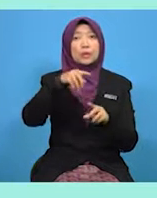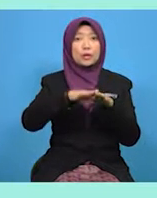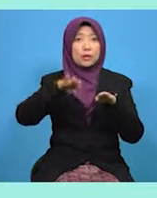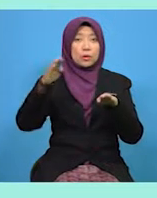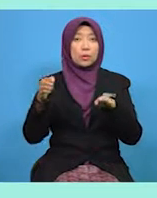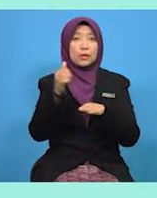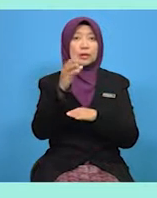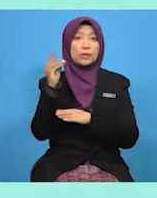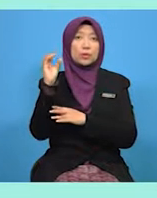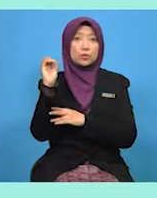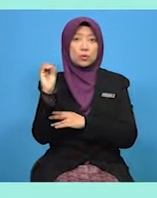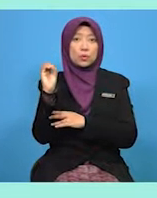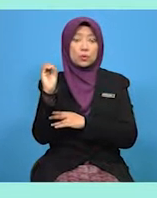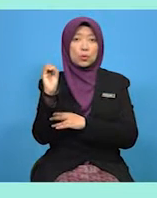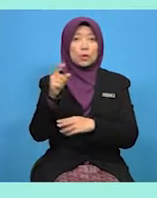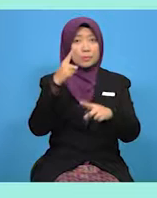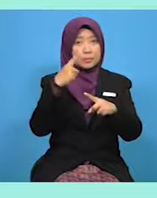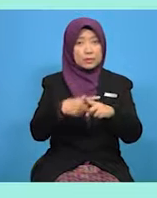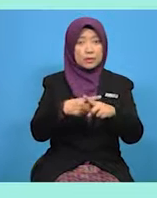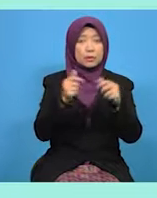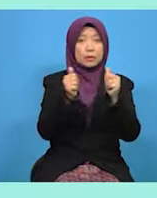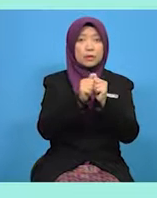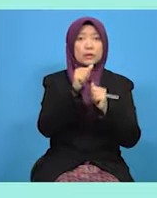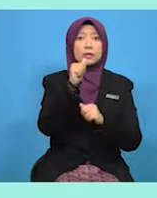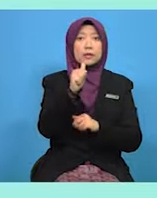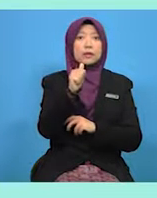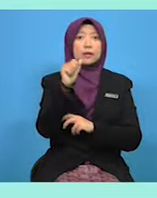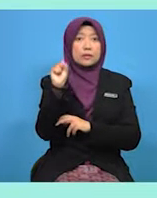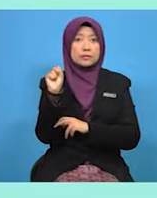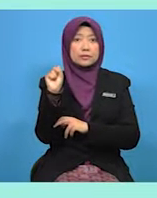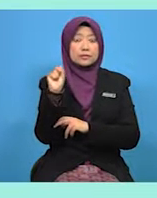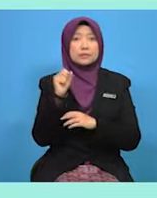AD kosong bersilang dengan kelo AS.